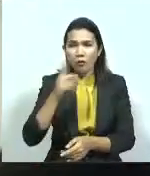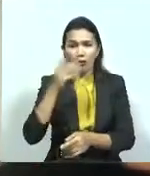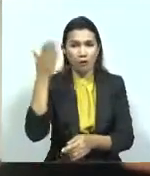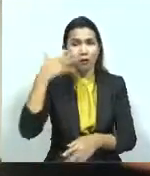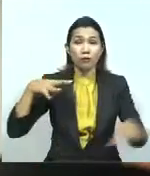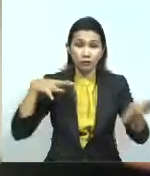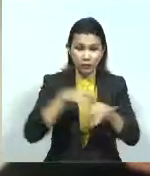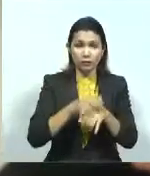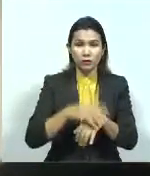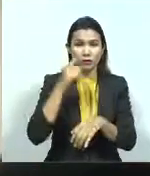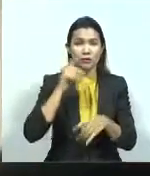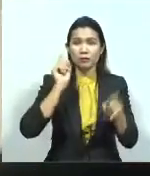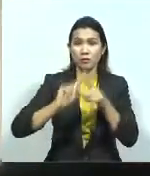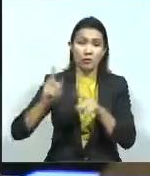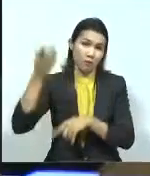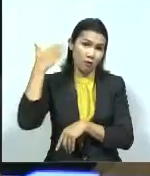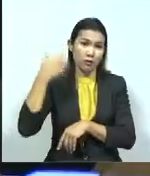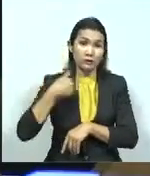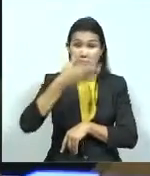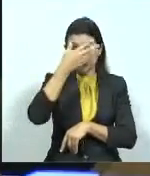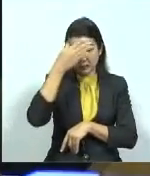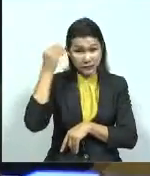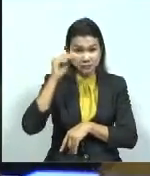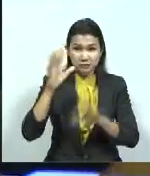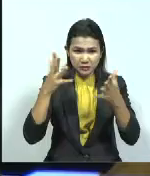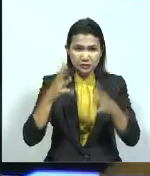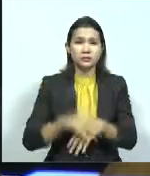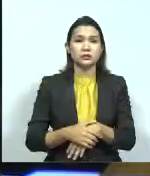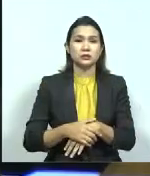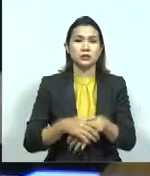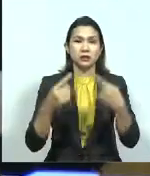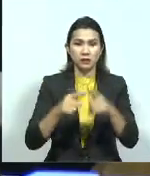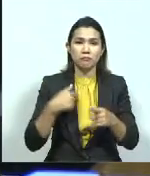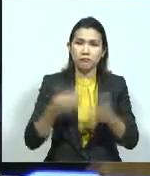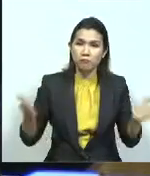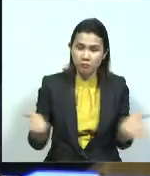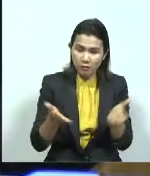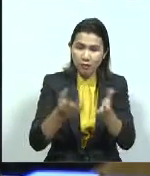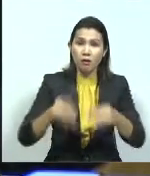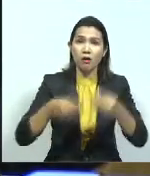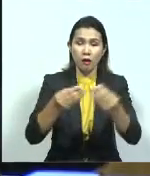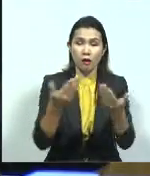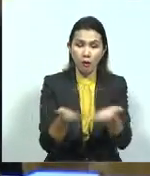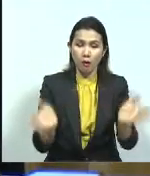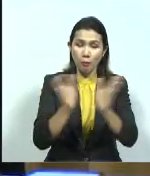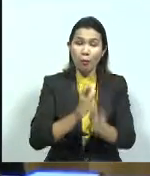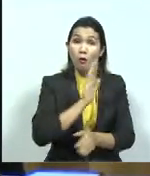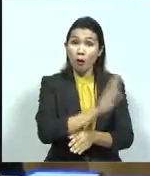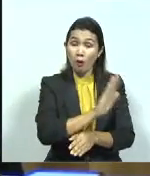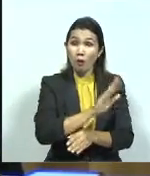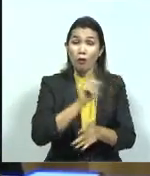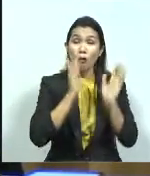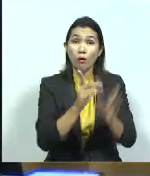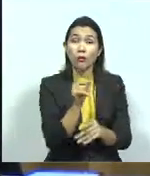ในครั้งนั้นตลอดมาไม่เคยลืมอุบัติเหตุสะเทือนขวัญในครั้งนั้นและผลักดันให้ทางครอบครัวของนางสาวแพรวาห